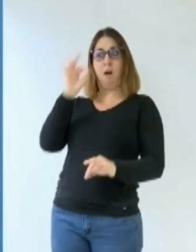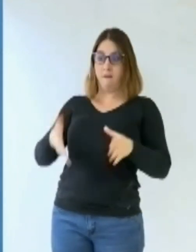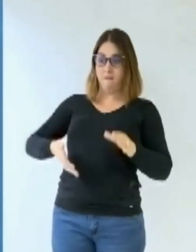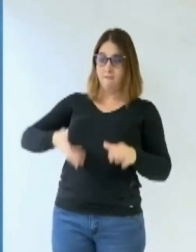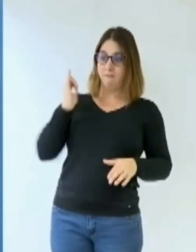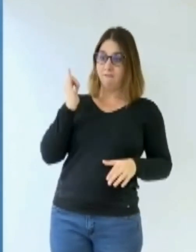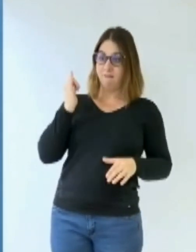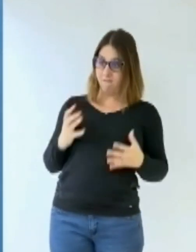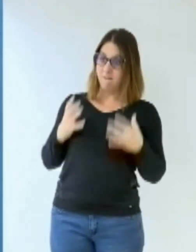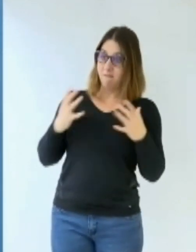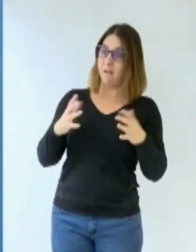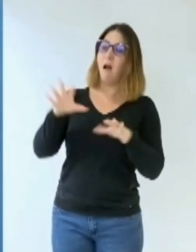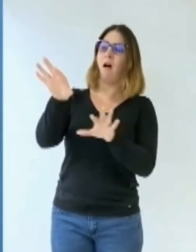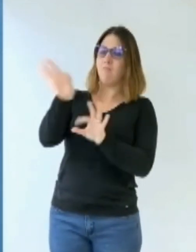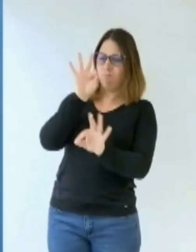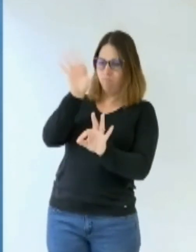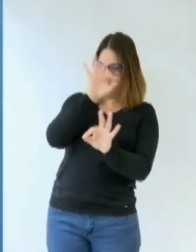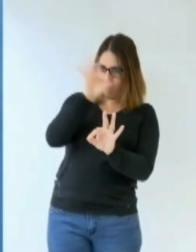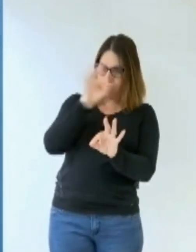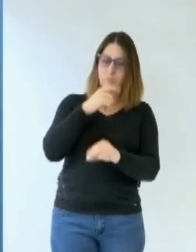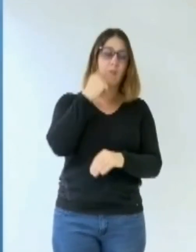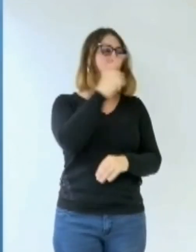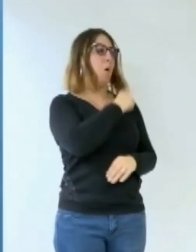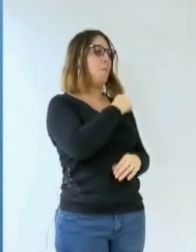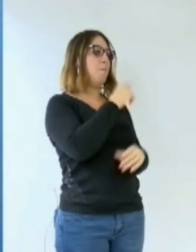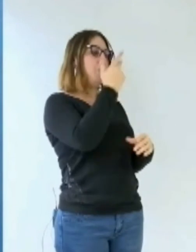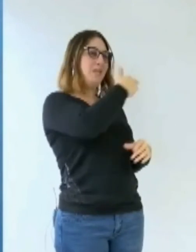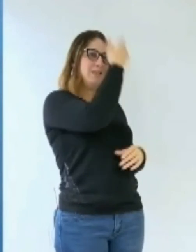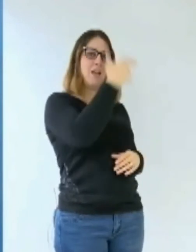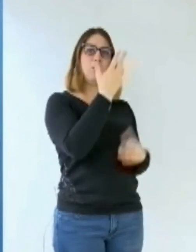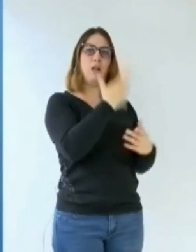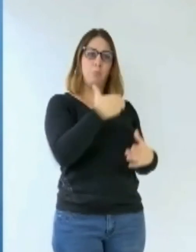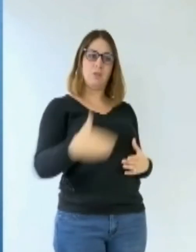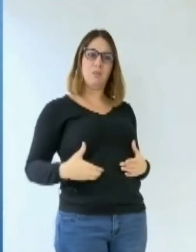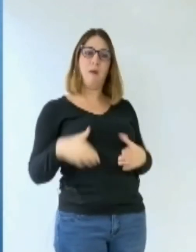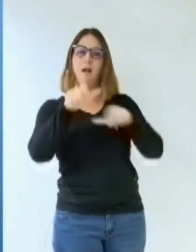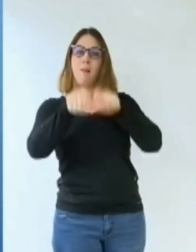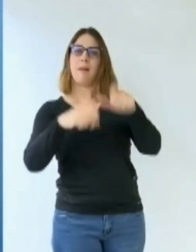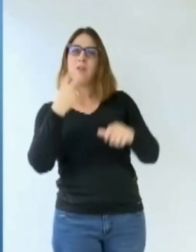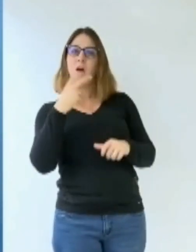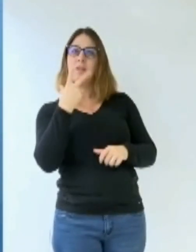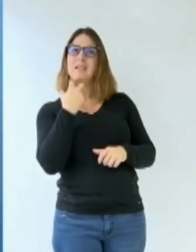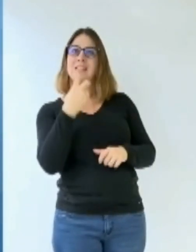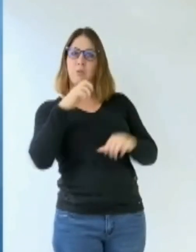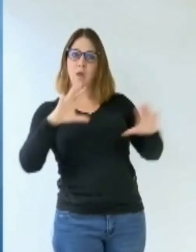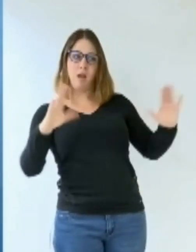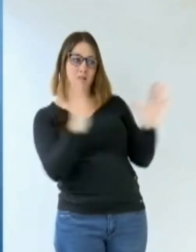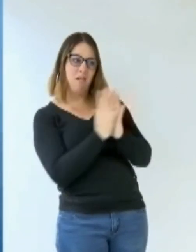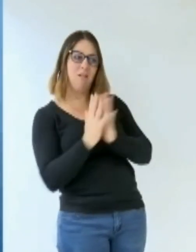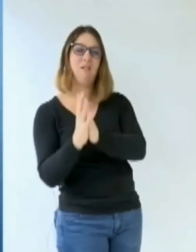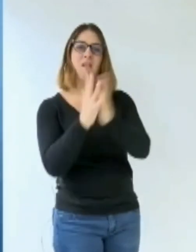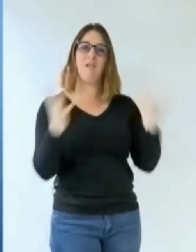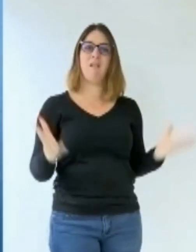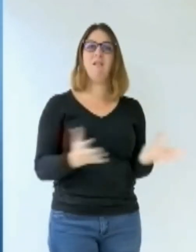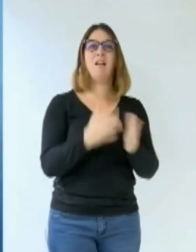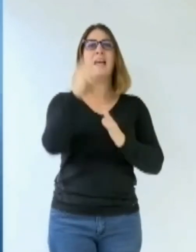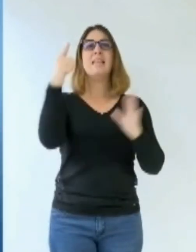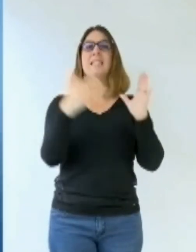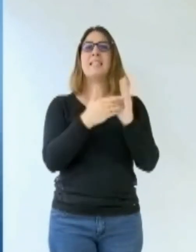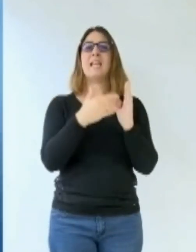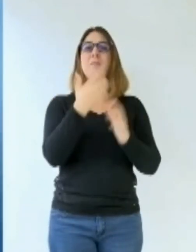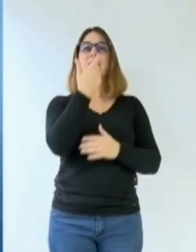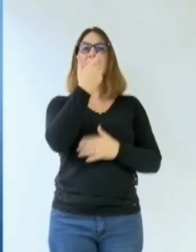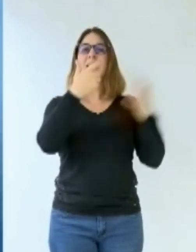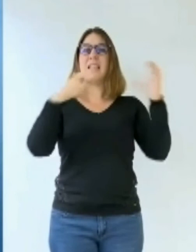volontariat pour faire le relais entre les habitants du quartier et les polices nationales et municipales. Plus de 5 700 communes l'ont déjà